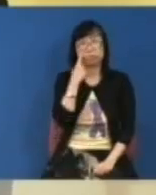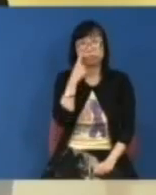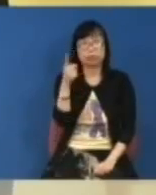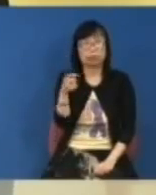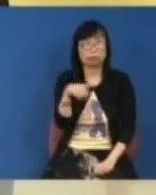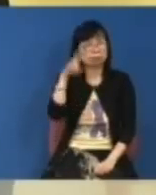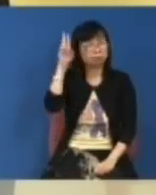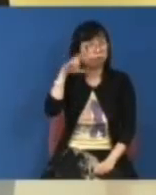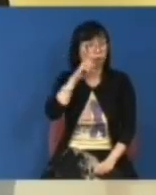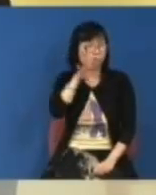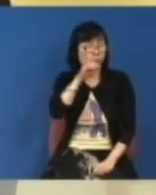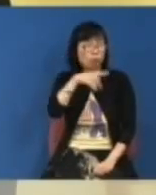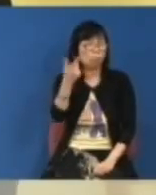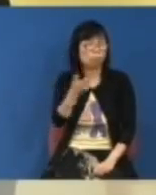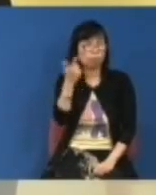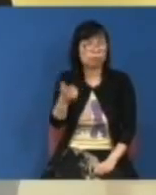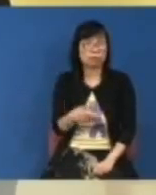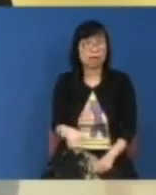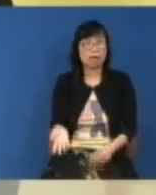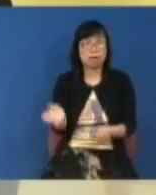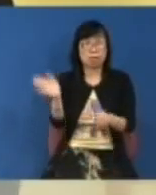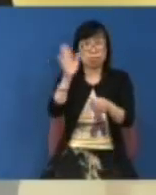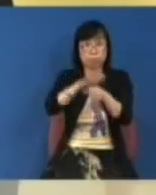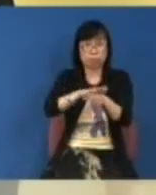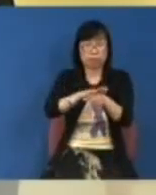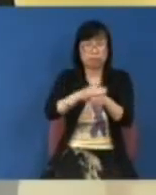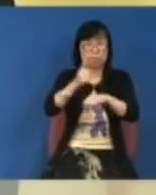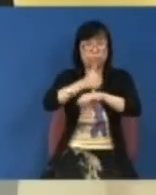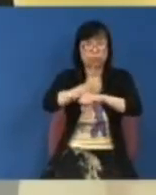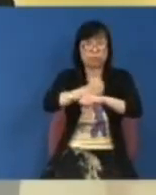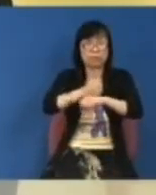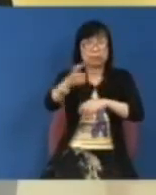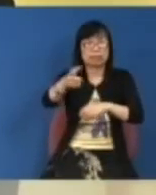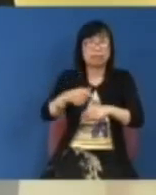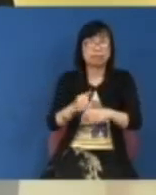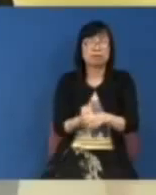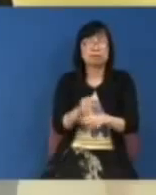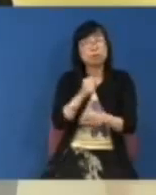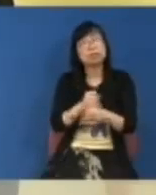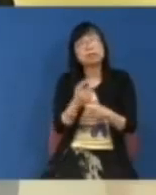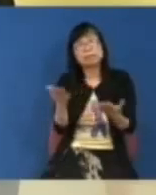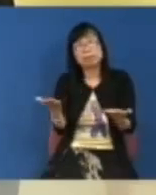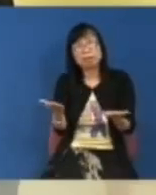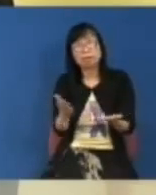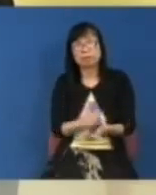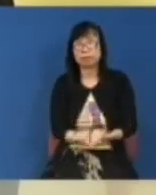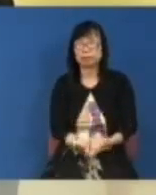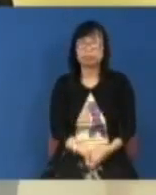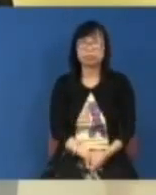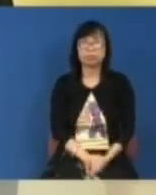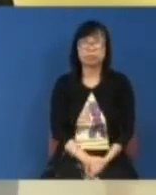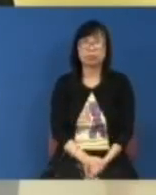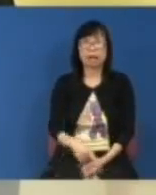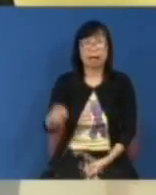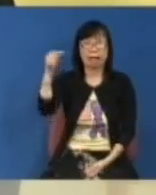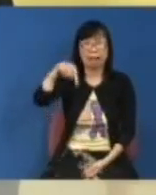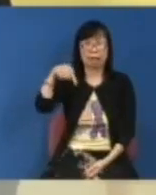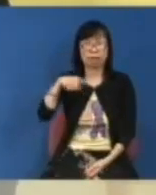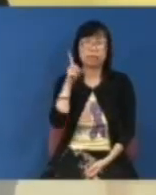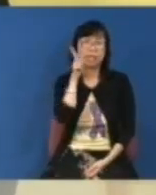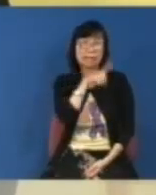了很多次，當遞補機制越嚟越近要通過嘅時候，你做乜嘢咧？嗱，而家可能喺下個禮